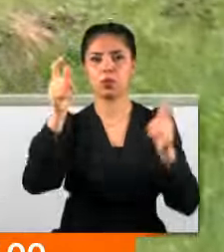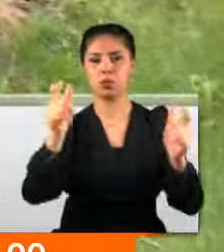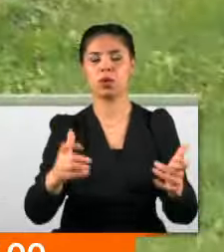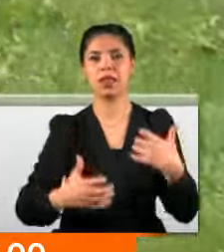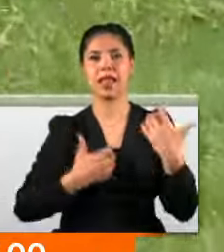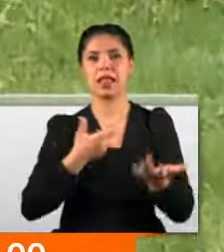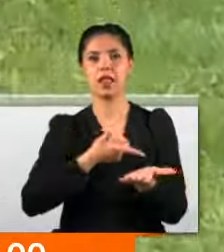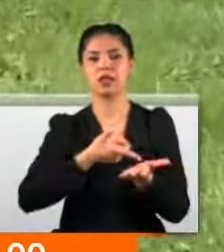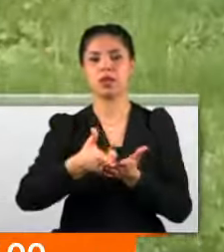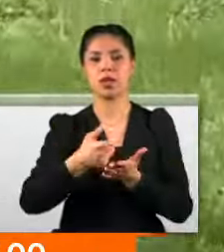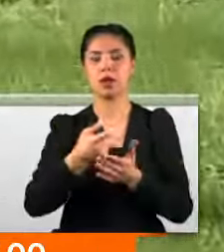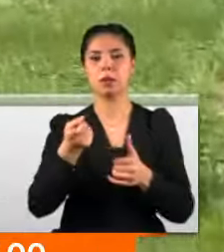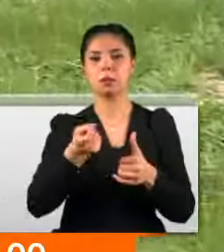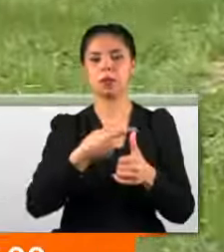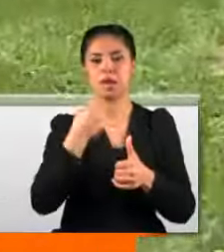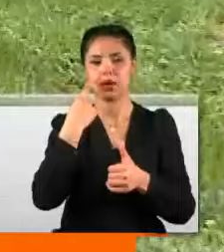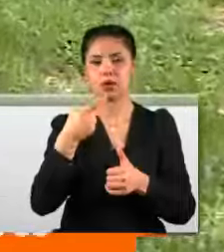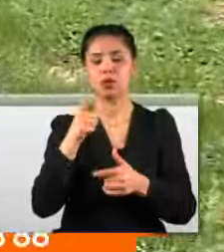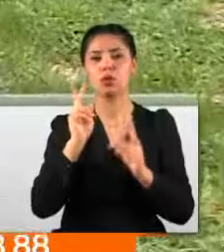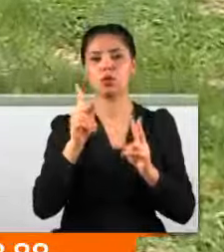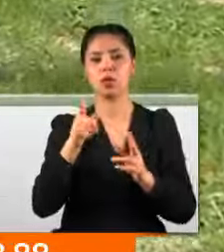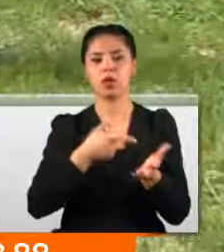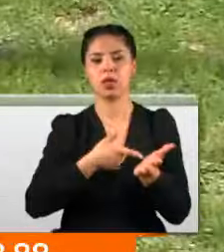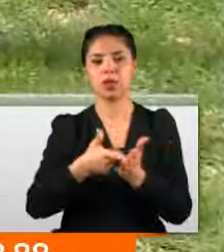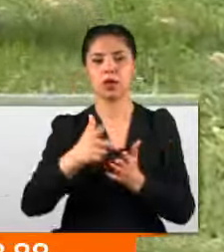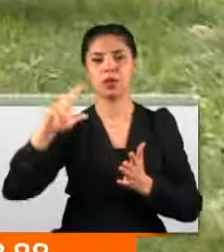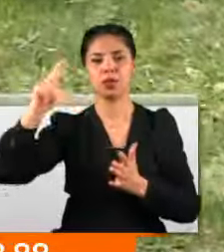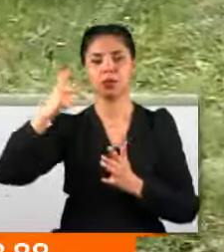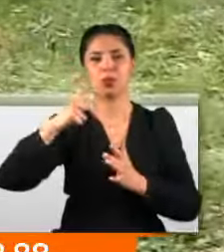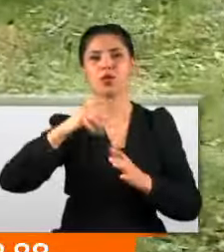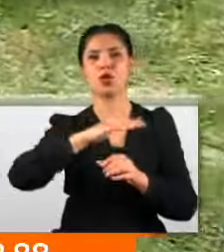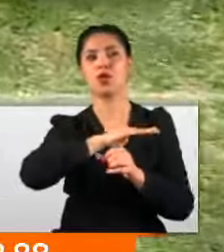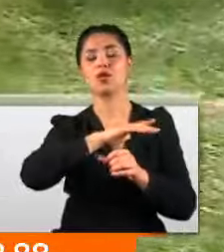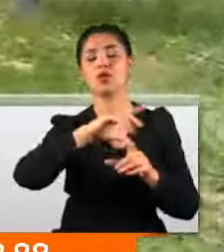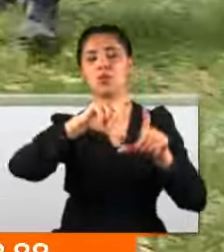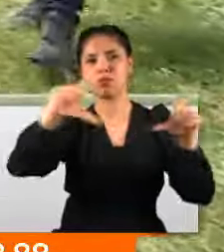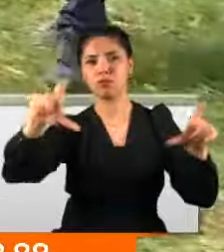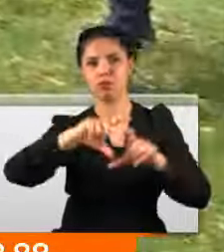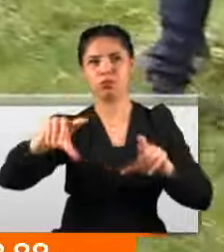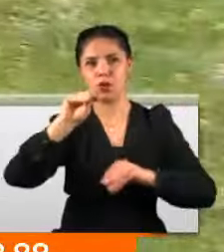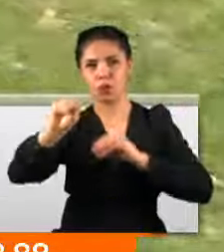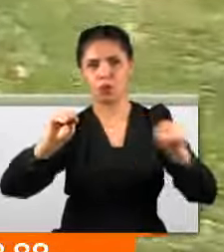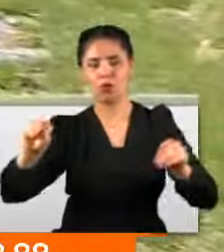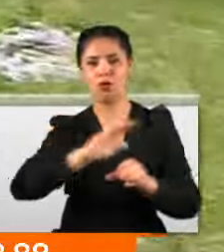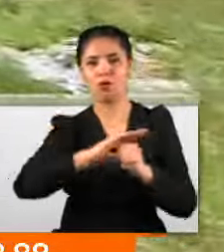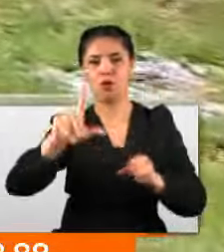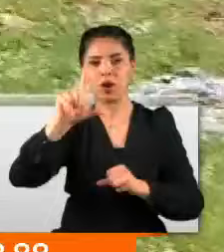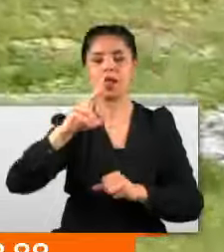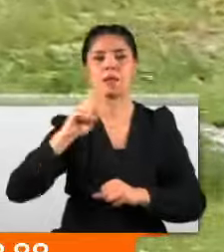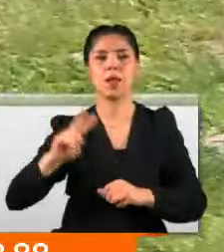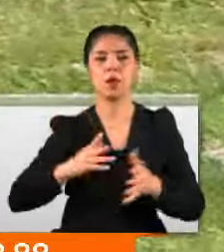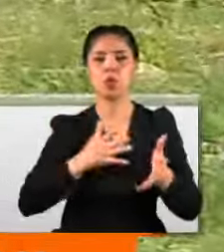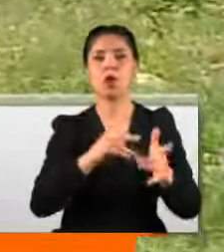enerji tarlalarından biri Normalde bu tarlanın tamamen Güneş panelleriyle dolu olması ve elektrik üretiyor olması